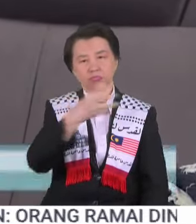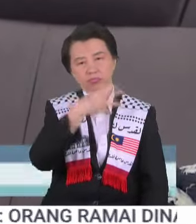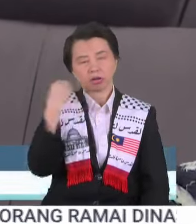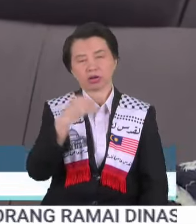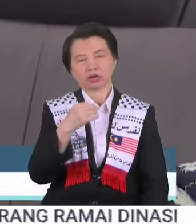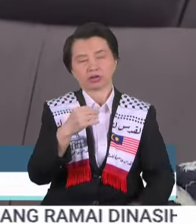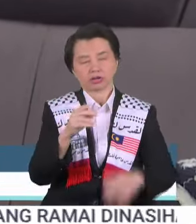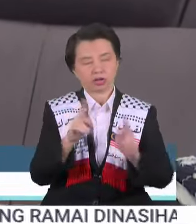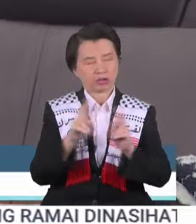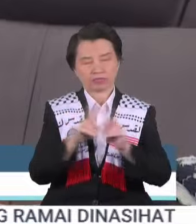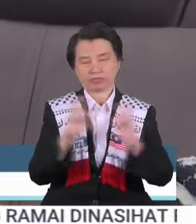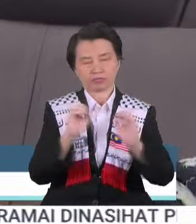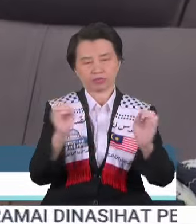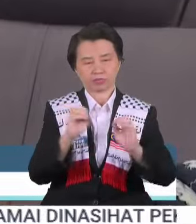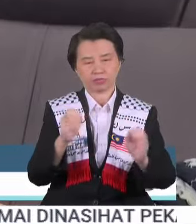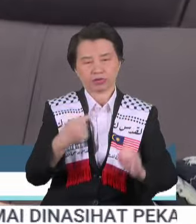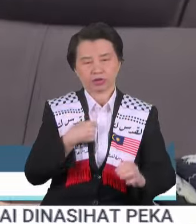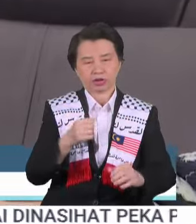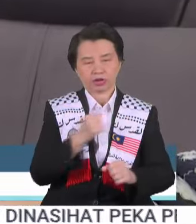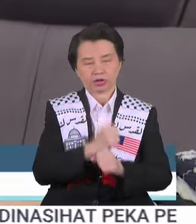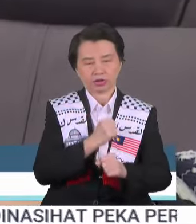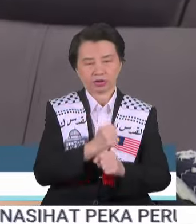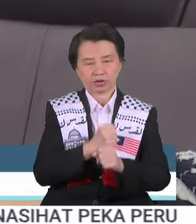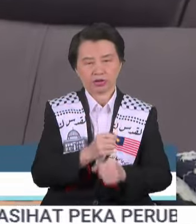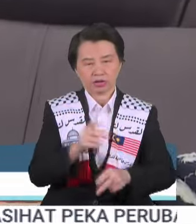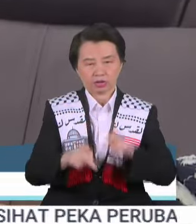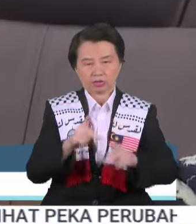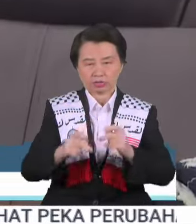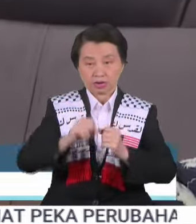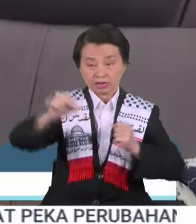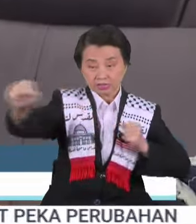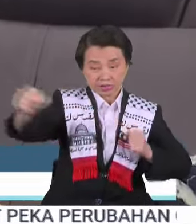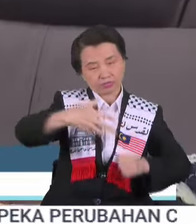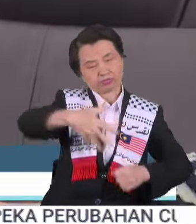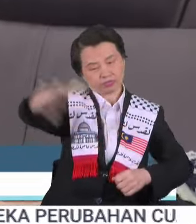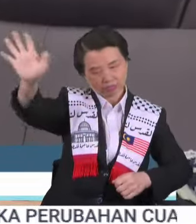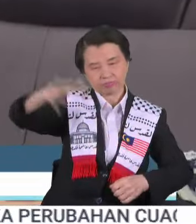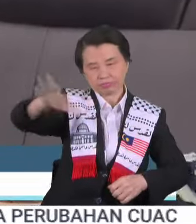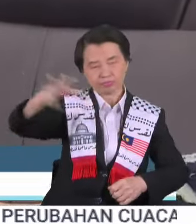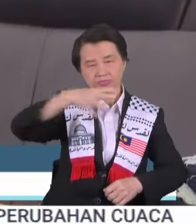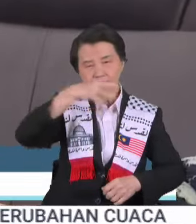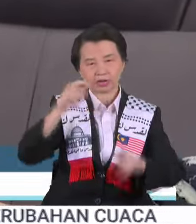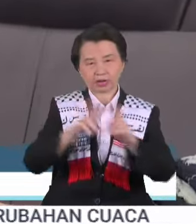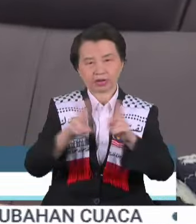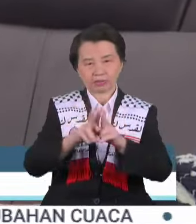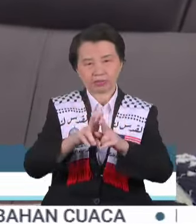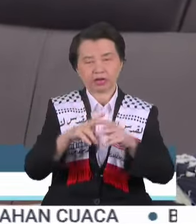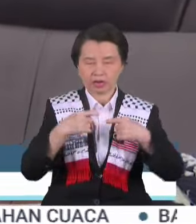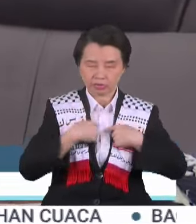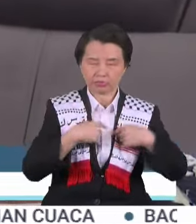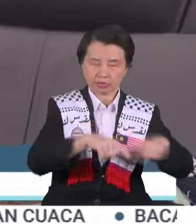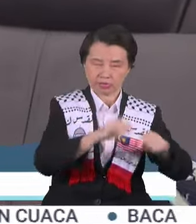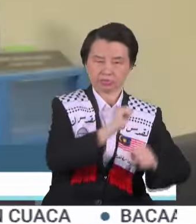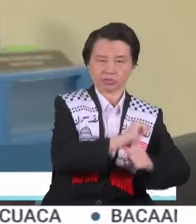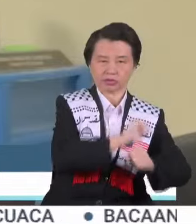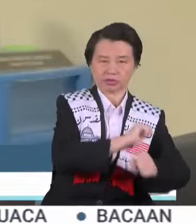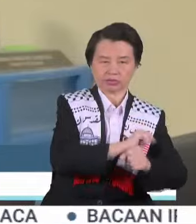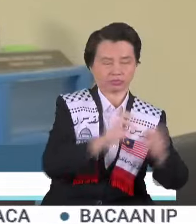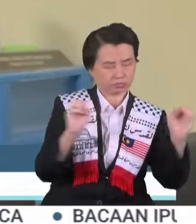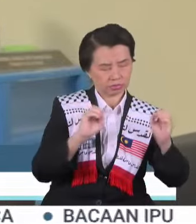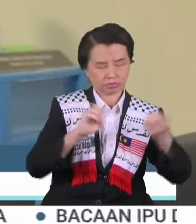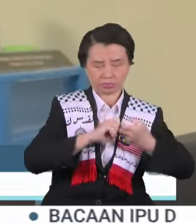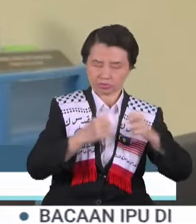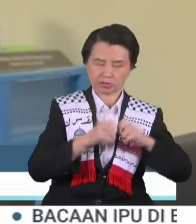di Putrajaya ni aja. Jadi kita pergi peluang pada orang jauh-jauh balik kampung. Jadi raya kita masuk dulu kerja. Okey, tak ada masalah. Ini